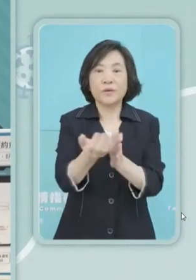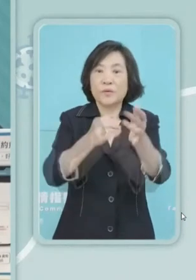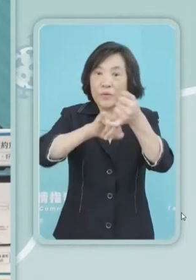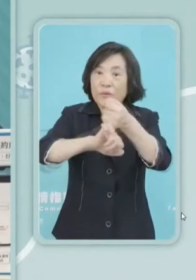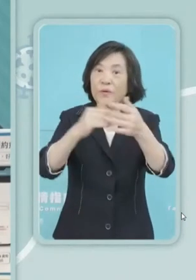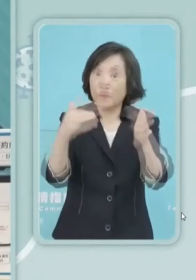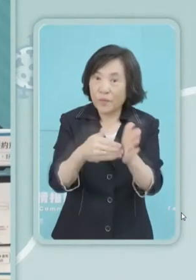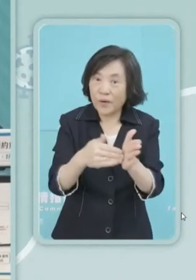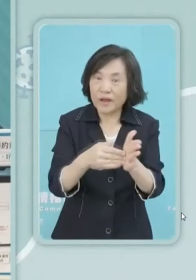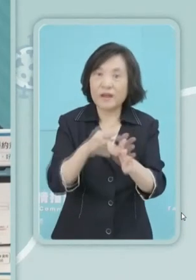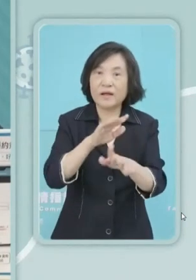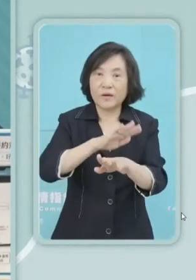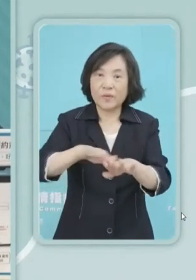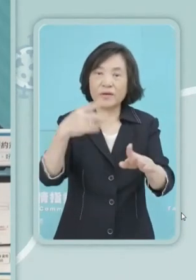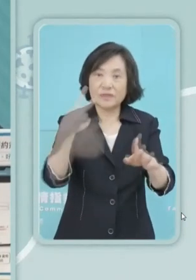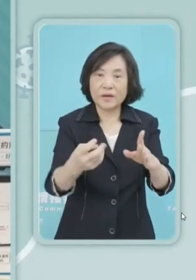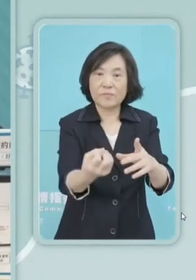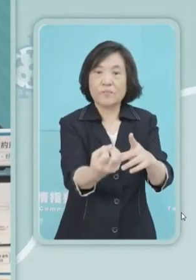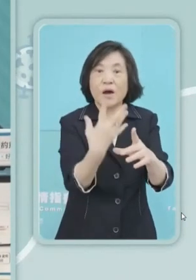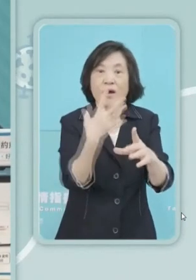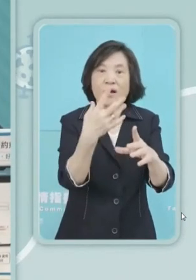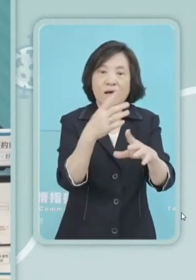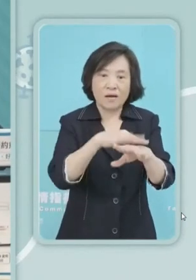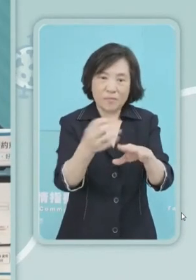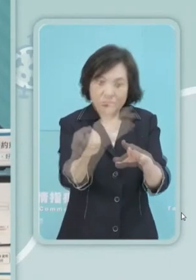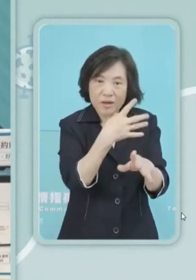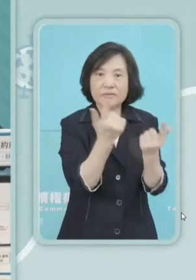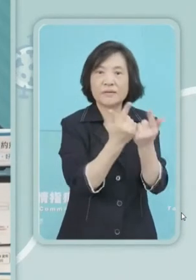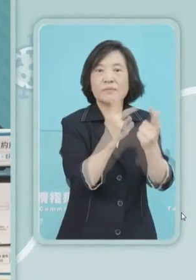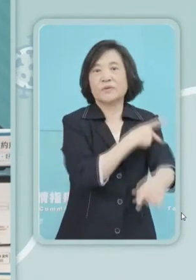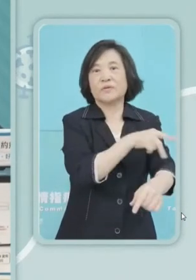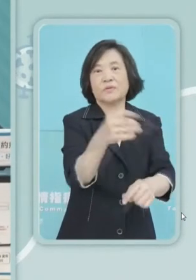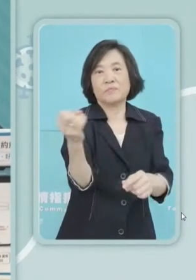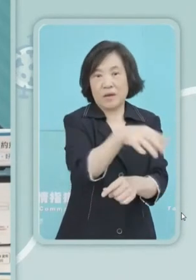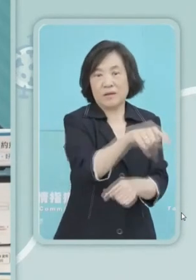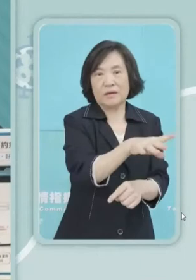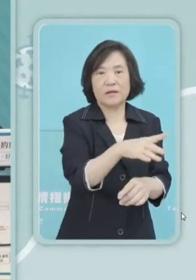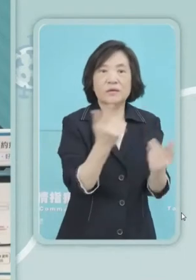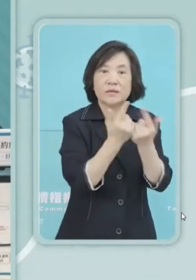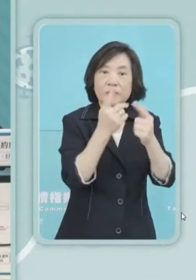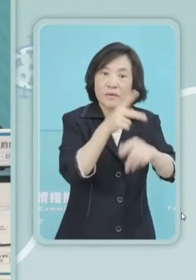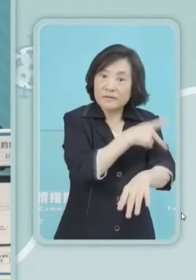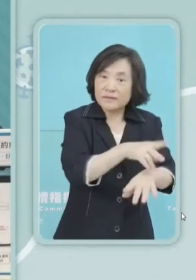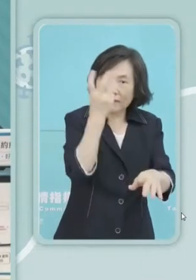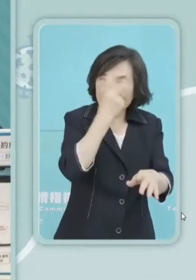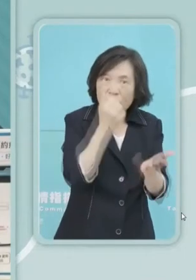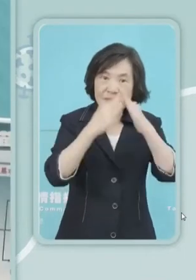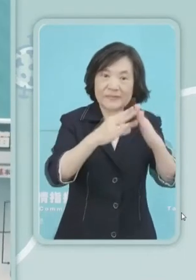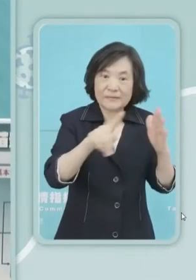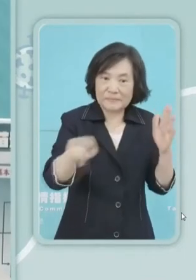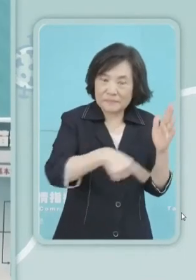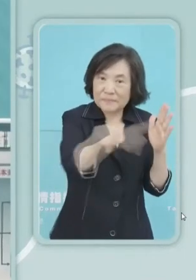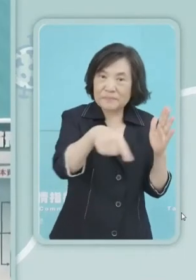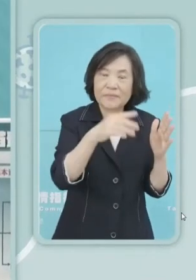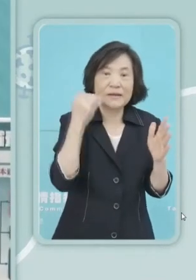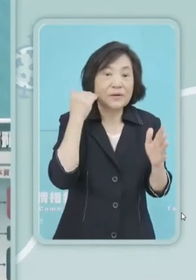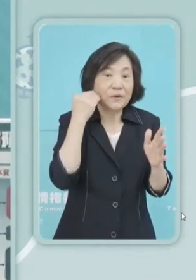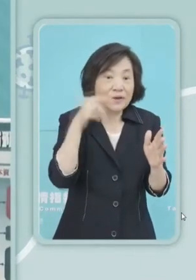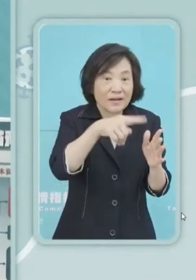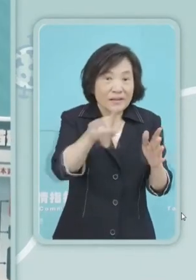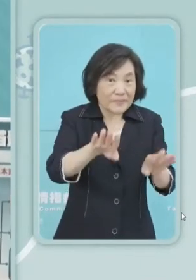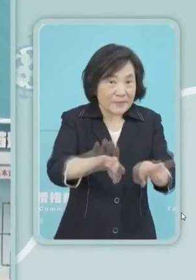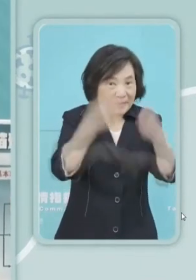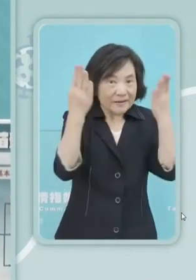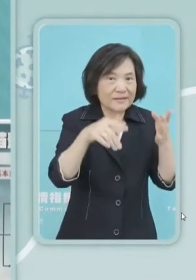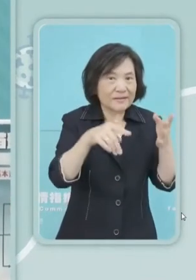成后，我们会把结果再回送给台北通，所以我们在台北通可以查到整个预约的结果。 从一开始你知